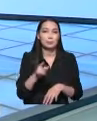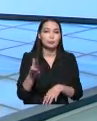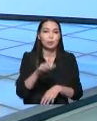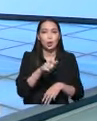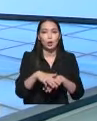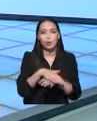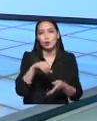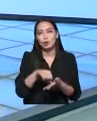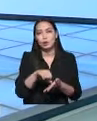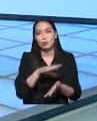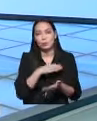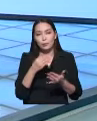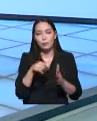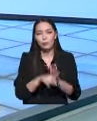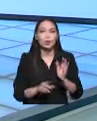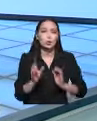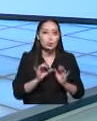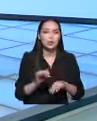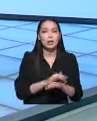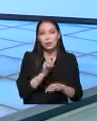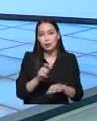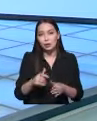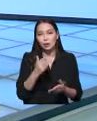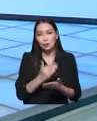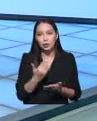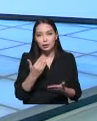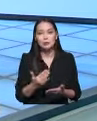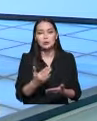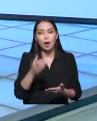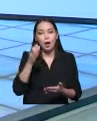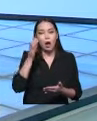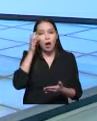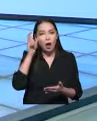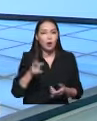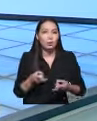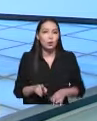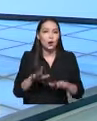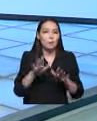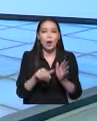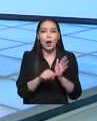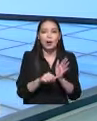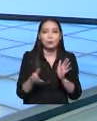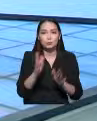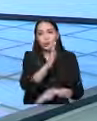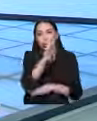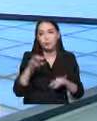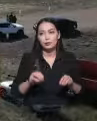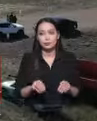қатысты. Олардың арасында студенттер мен еріктілер де бар. Ол ақынның туған жерінде өткен шарада 60 мыңға жуық ағаш егілген.